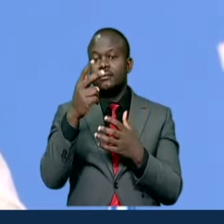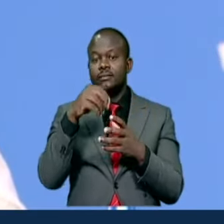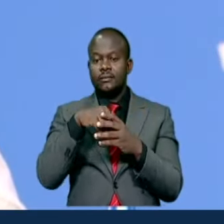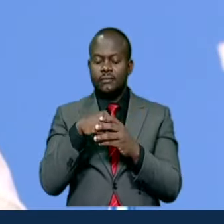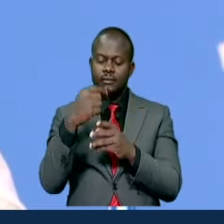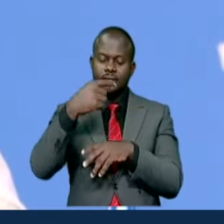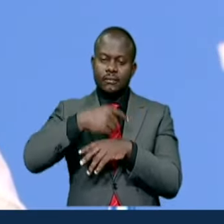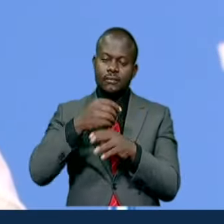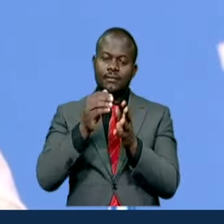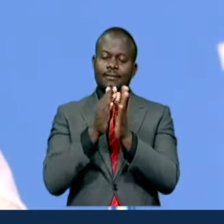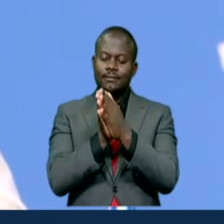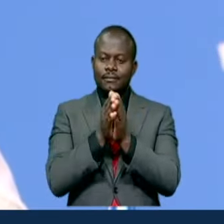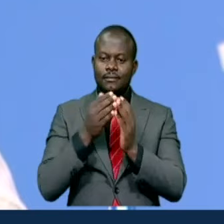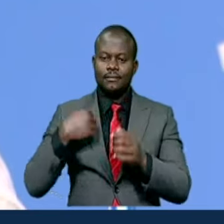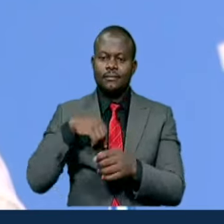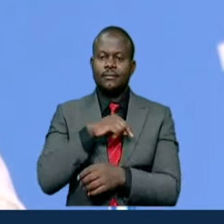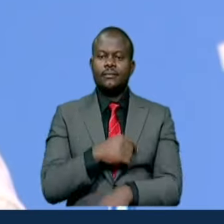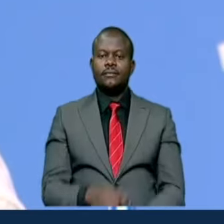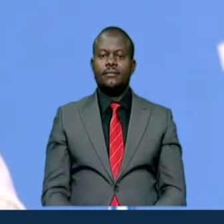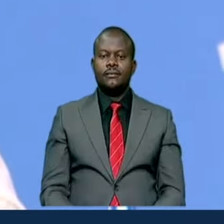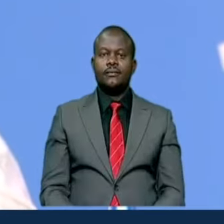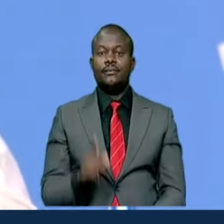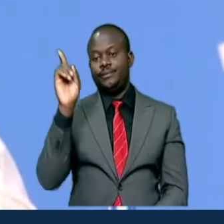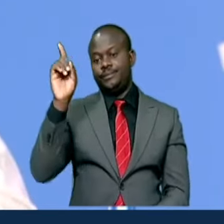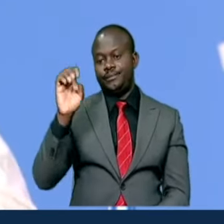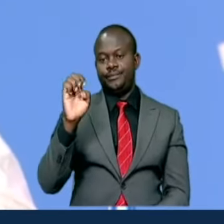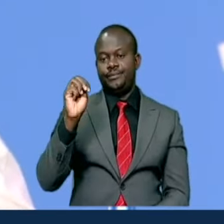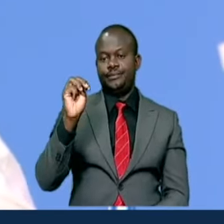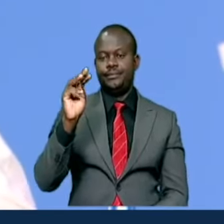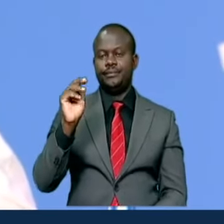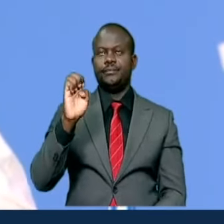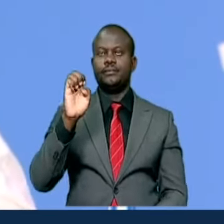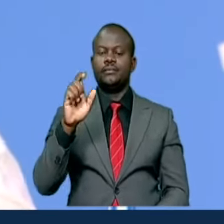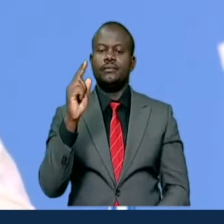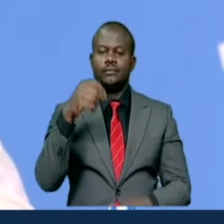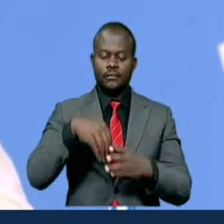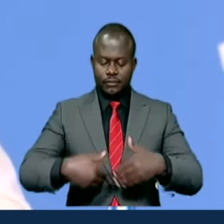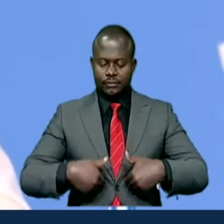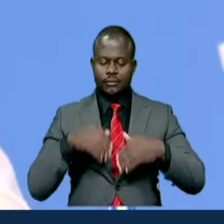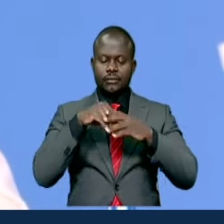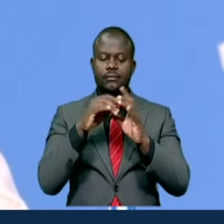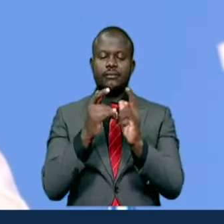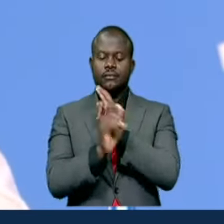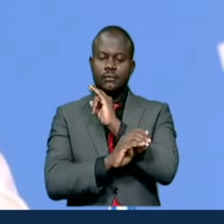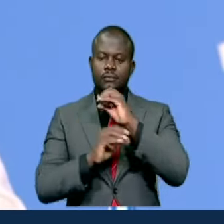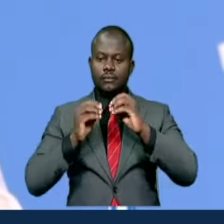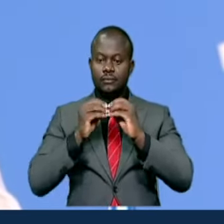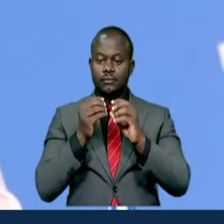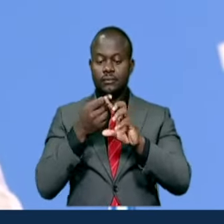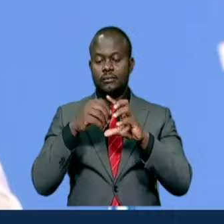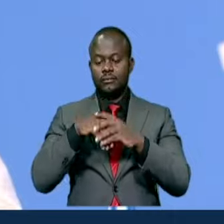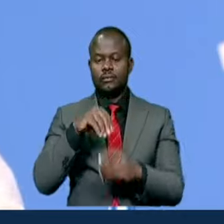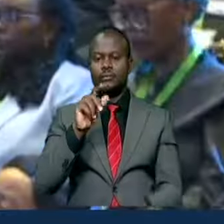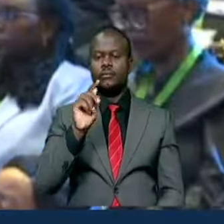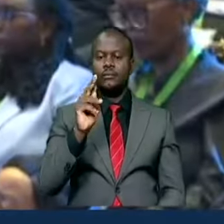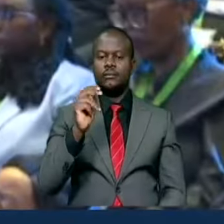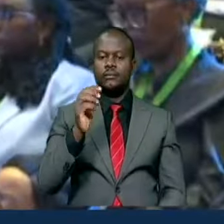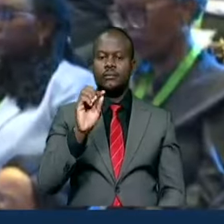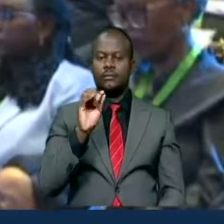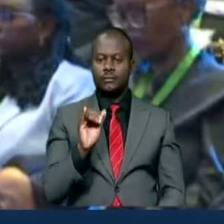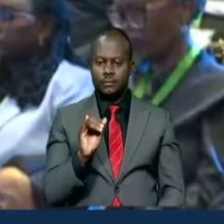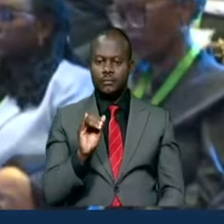iwacu. Emmanuel Harerimana numwe mu rubyiruko rwitabiriye inama y'igihugu y'umushyikirano aturutse mu Kinigi mu karere ka